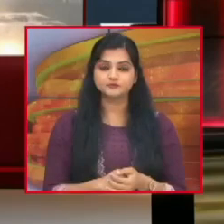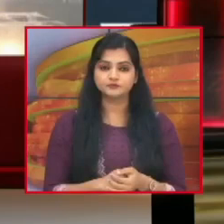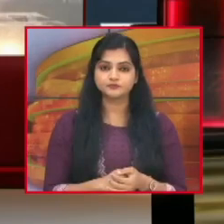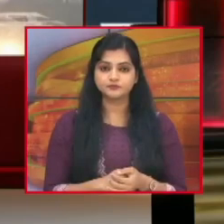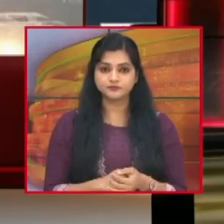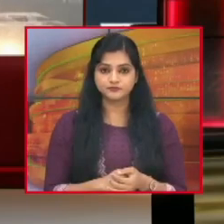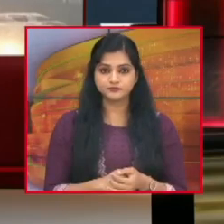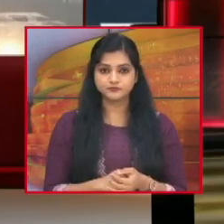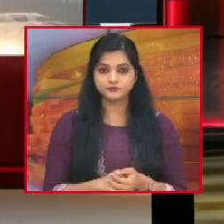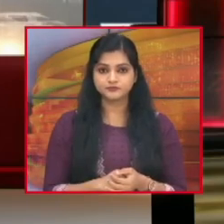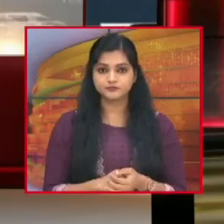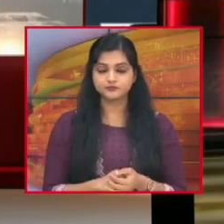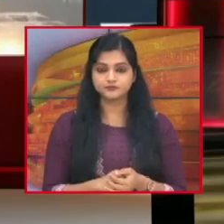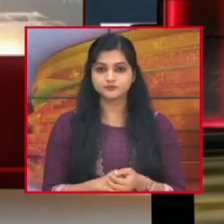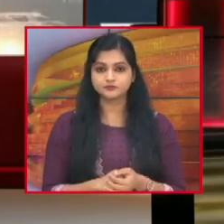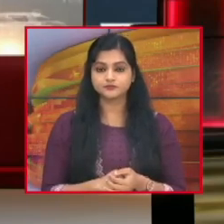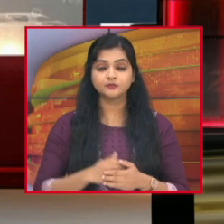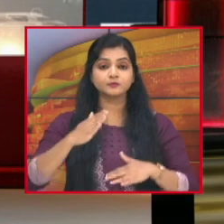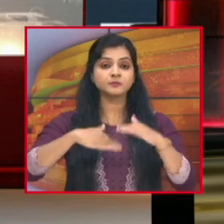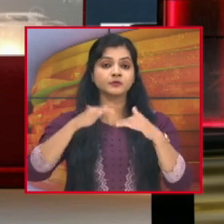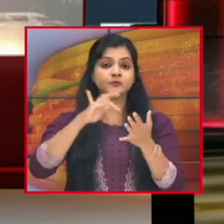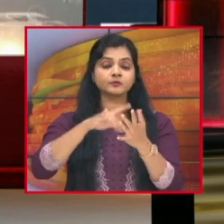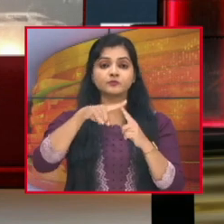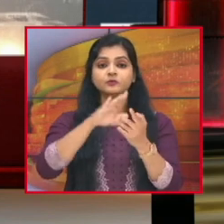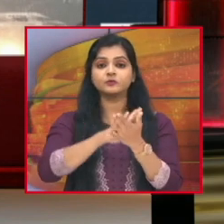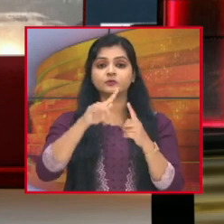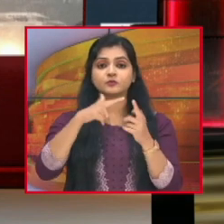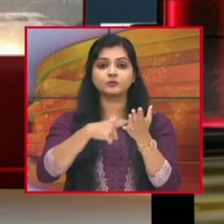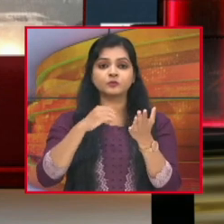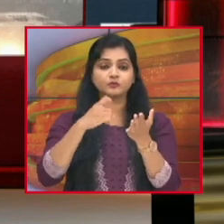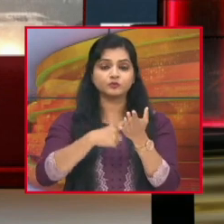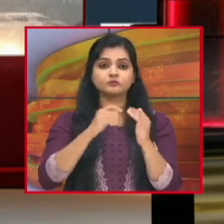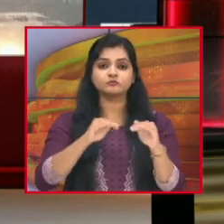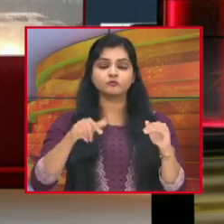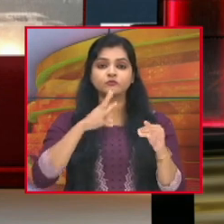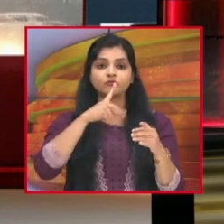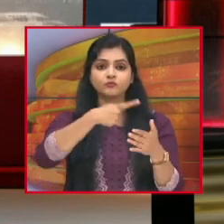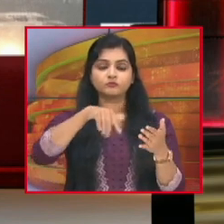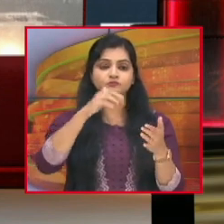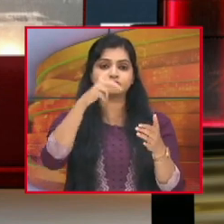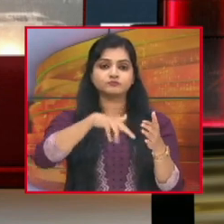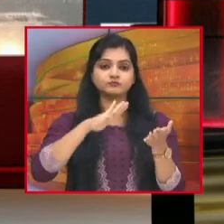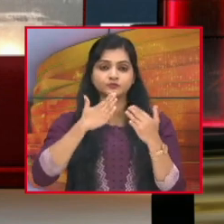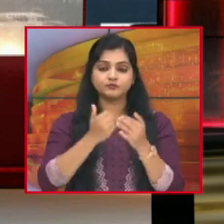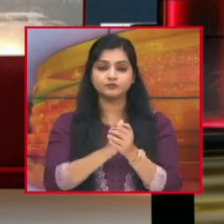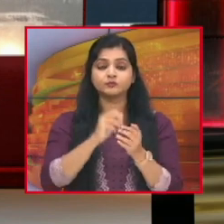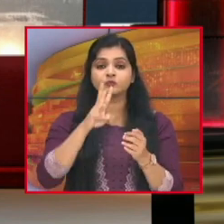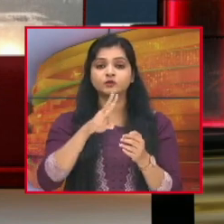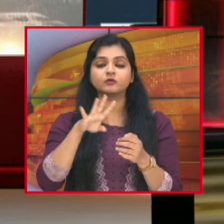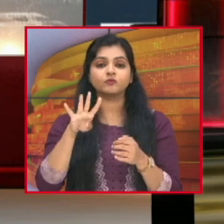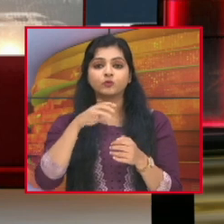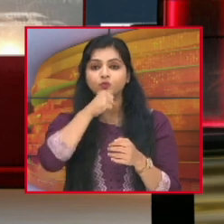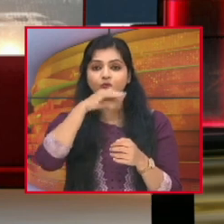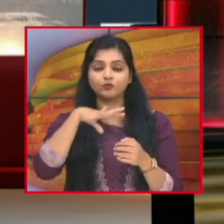ശരി. അലക്സ് റാം മുഹമ്മദാണ് വിവരങ്ങൾ നൽകിയത്. മലപ്പുറം തിരൂരിൽ കുട്ടികൾ കുളത്തിൽ വീണ് മുങ്ങി മരിച്ചു. 3-ഉം 4-ഉം വയസ്സുള്ള കുട്ടികളാണ് മരിച്ചത്. വീടിന് സമീപത്തെ